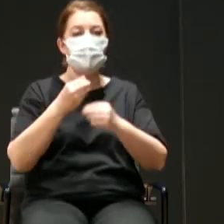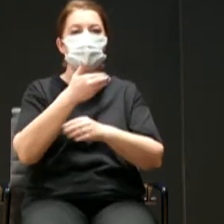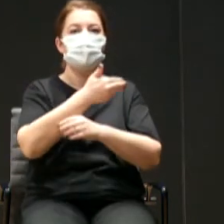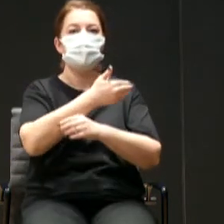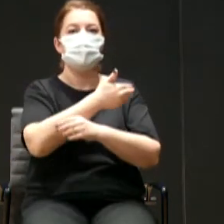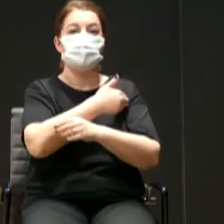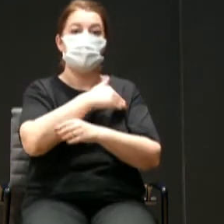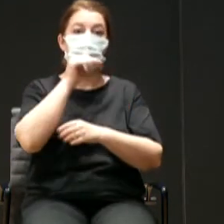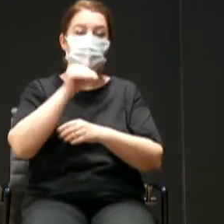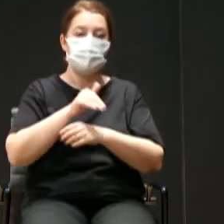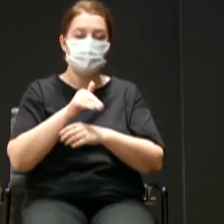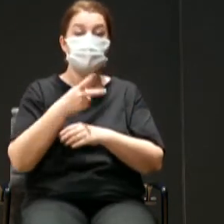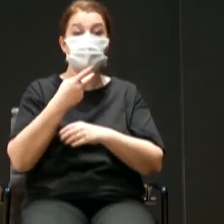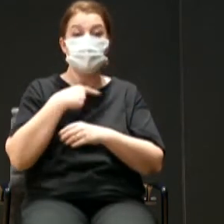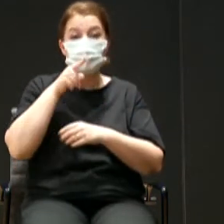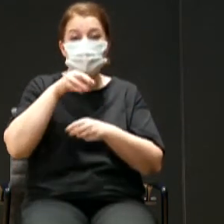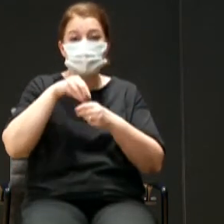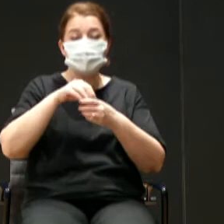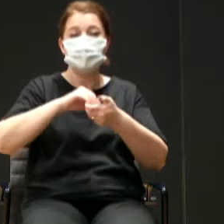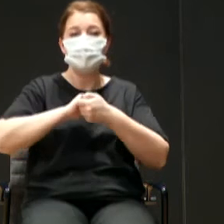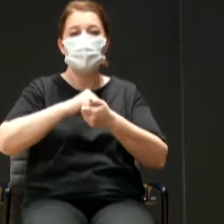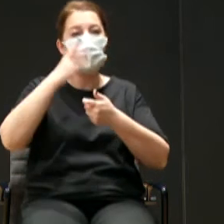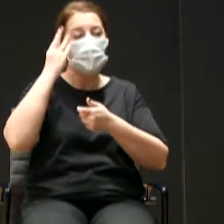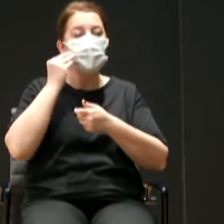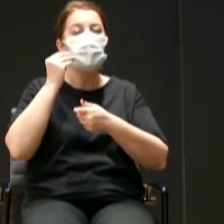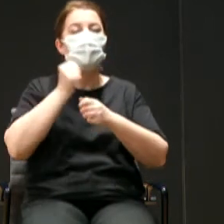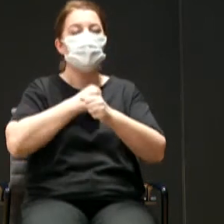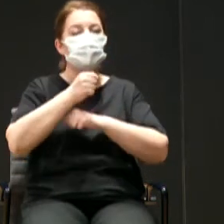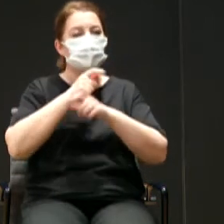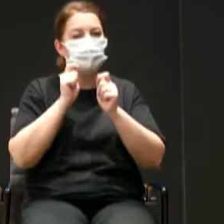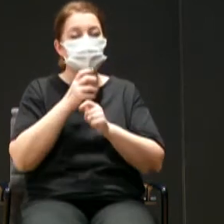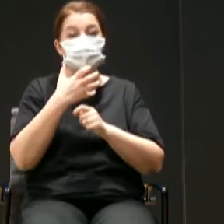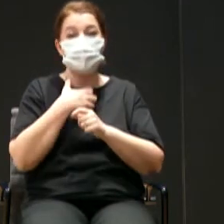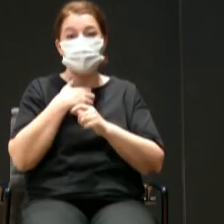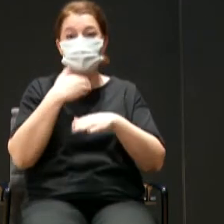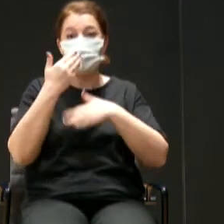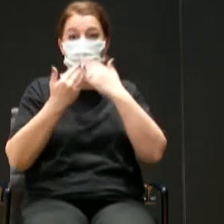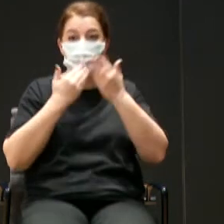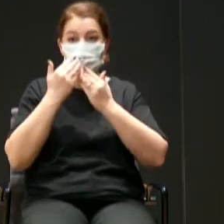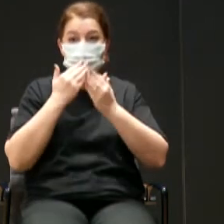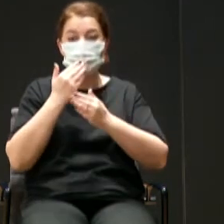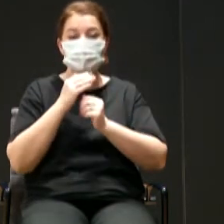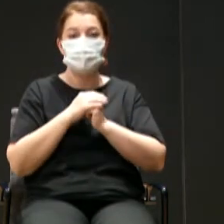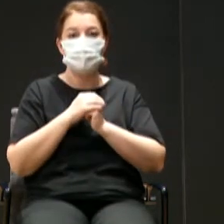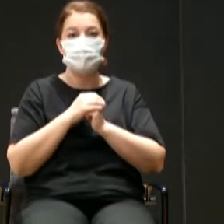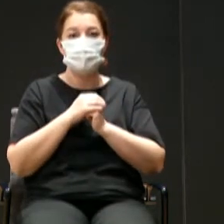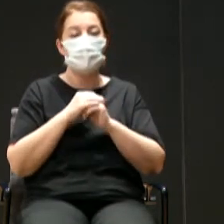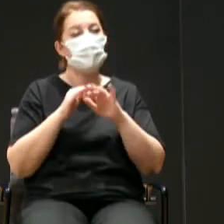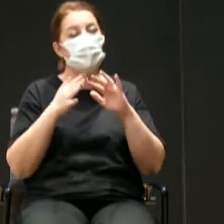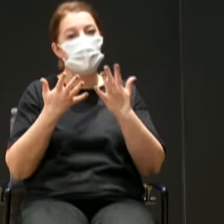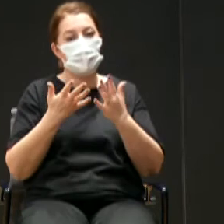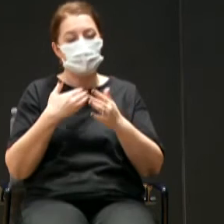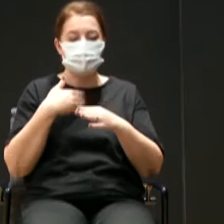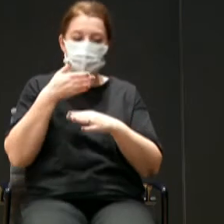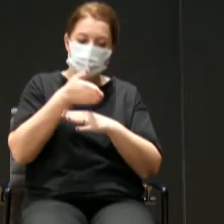Biz bunun için samimi anlamda mücadele edeceğiz. Kendimizi anlatacağız, Vatandaşlar bizi irde. Ama